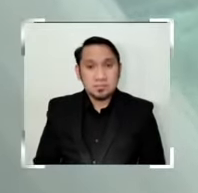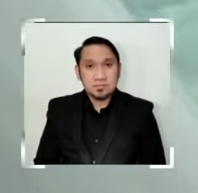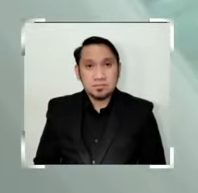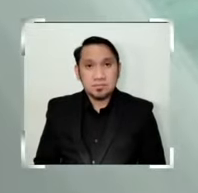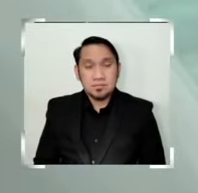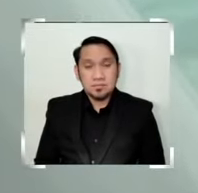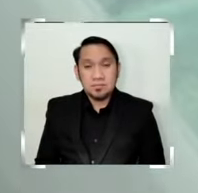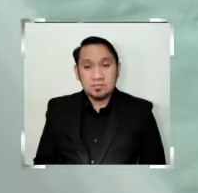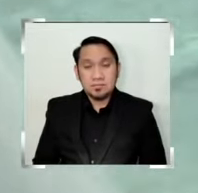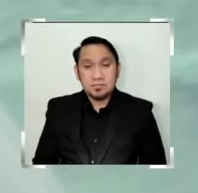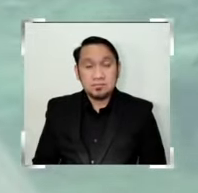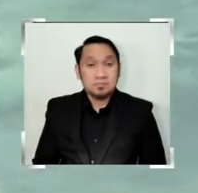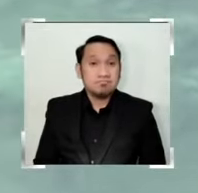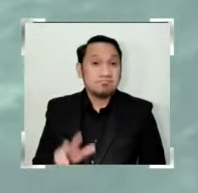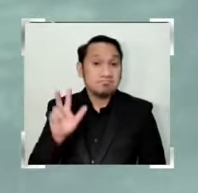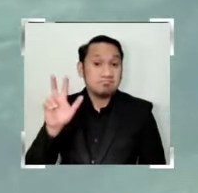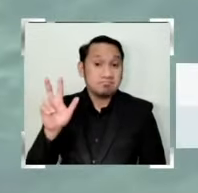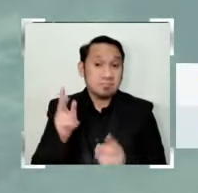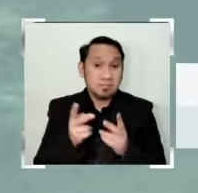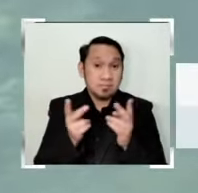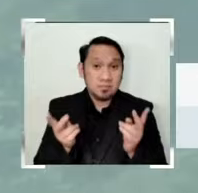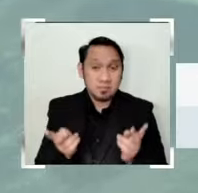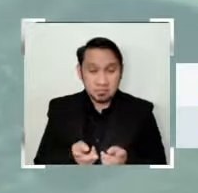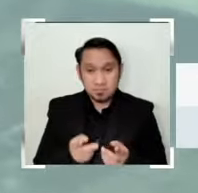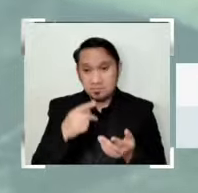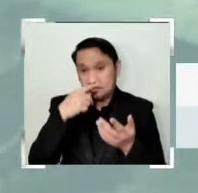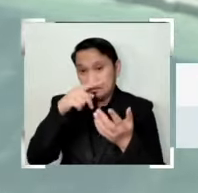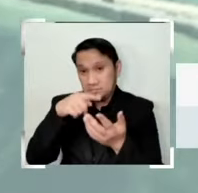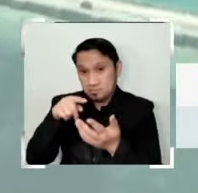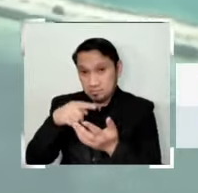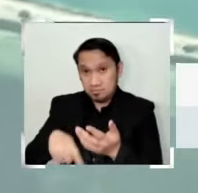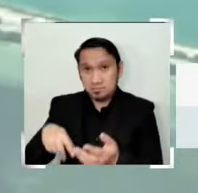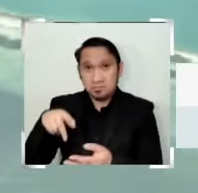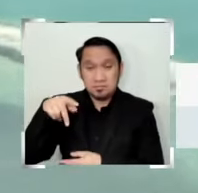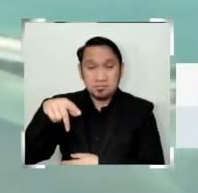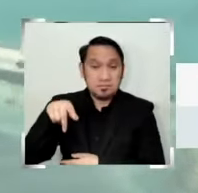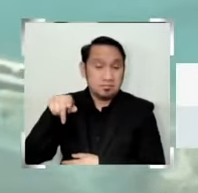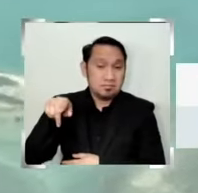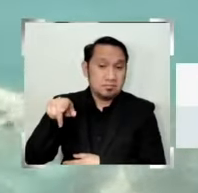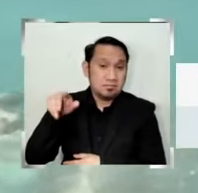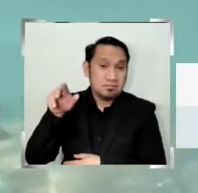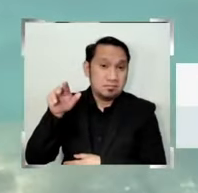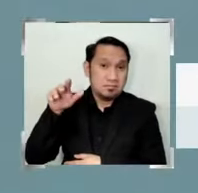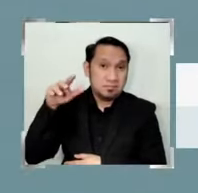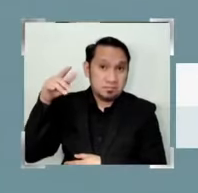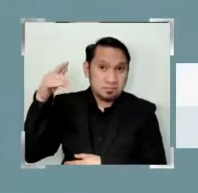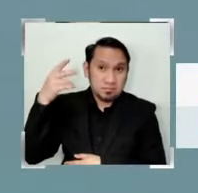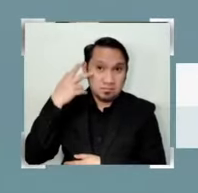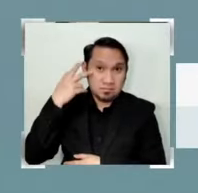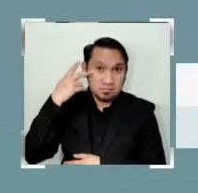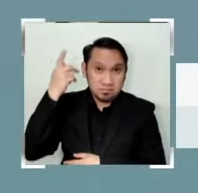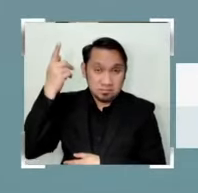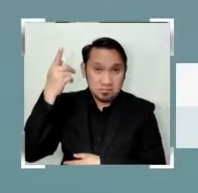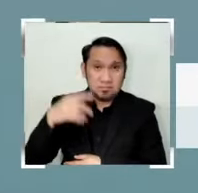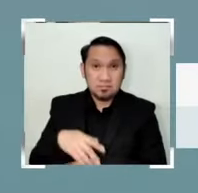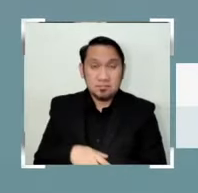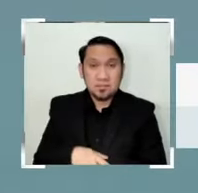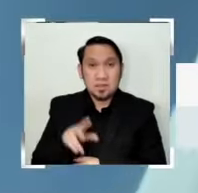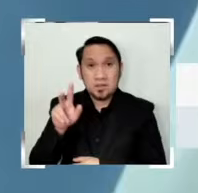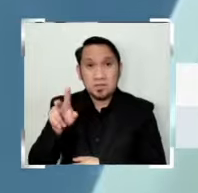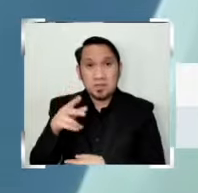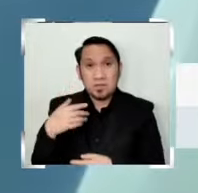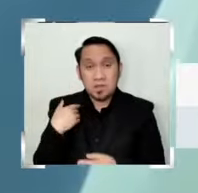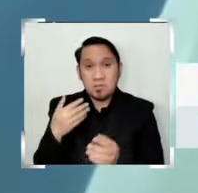Sa tatlong lugar na inikutan ng Philippine Coast Guard sa kanilang Maritime Domain Awareness Flight sa West Philippine Sea, namataan ang mga barko ng